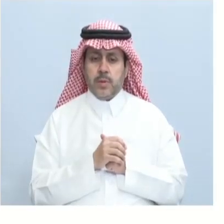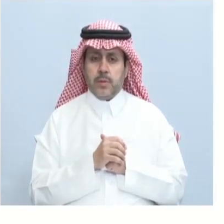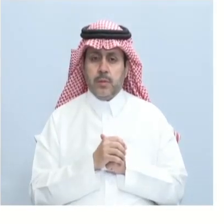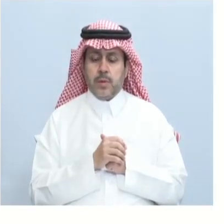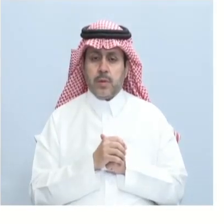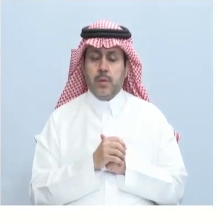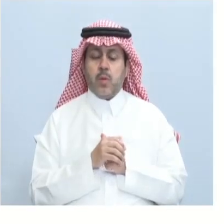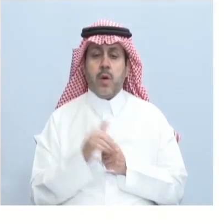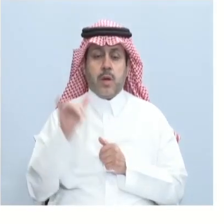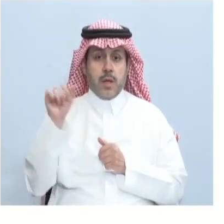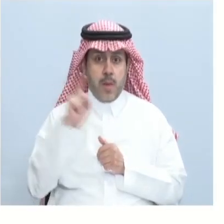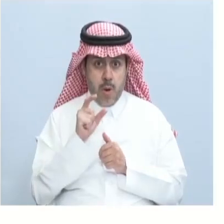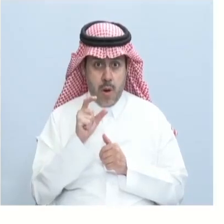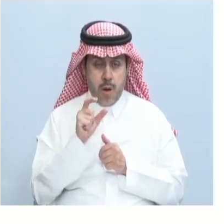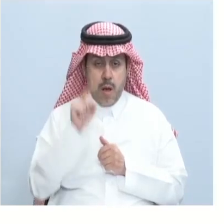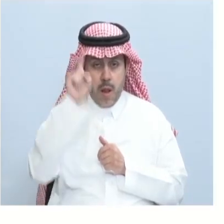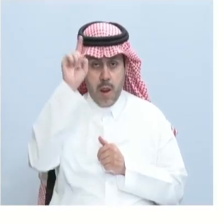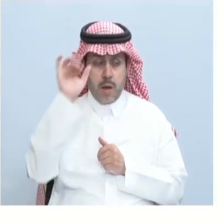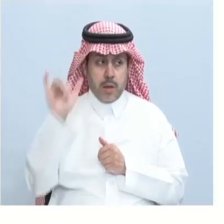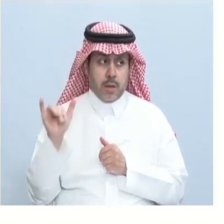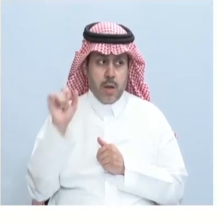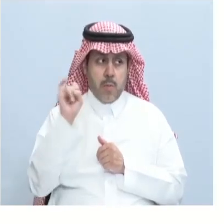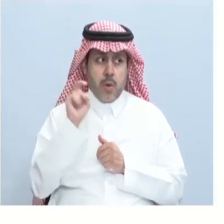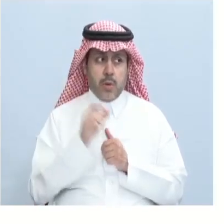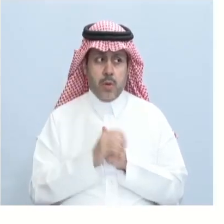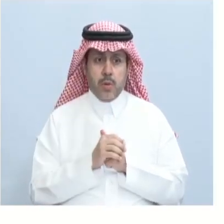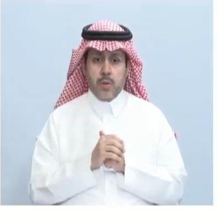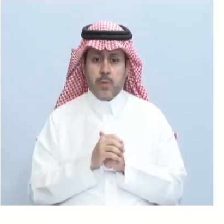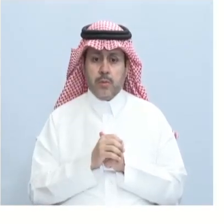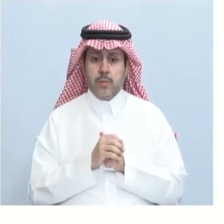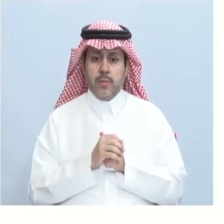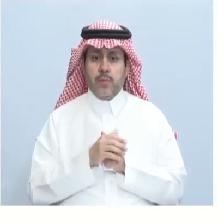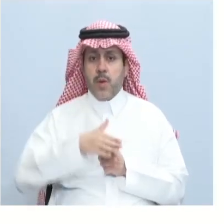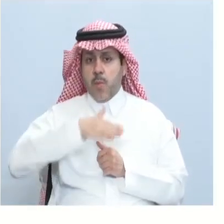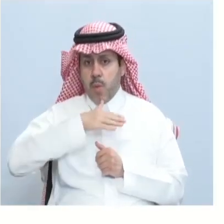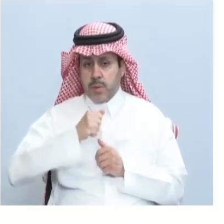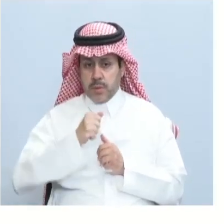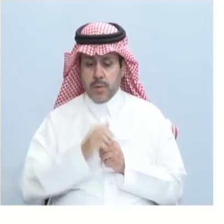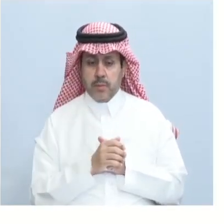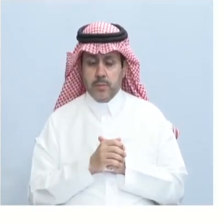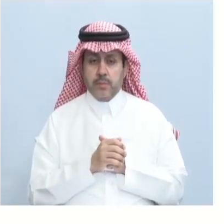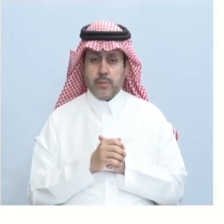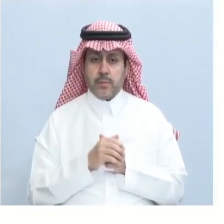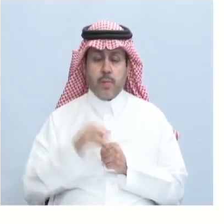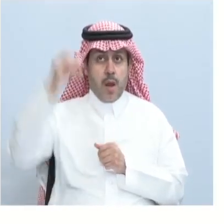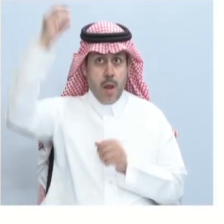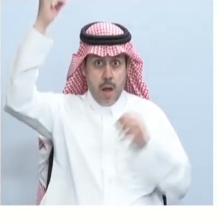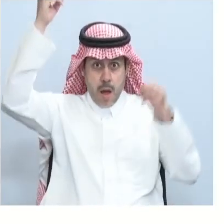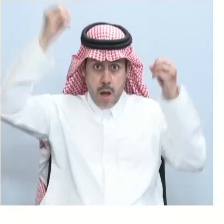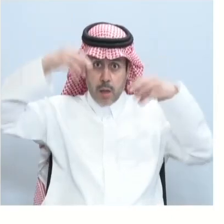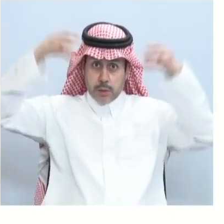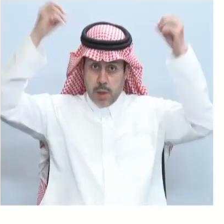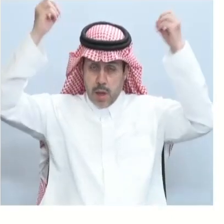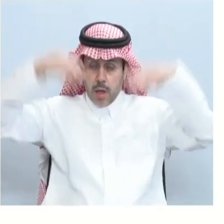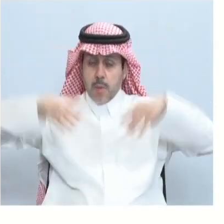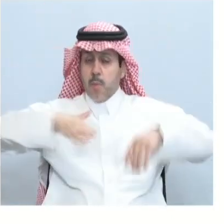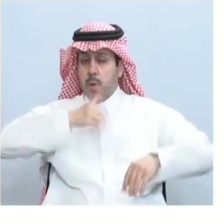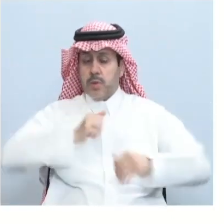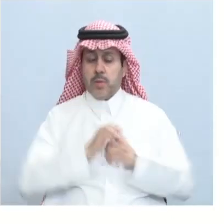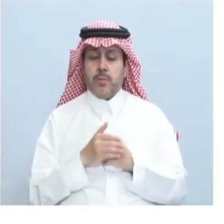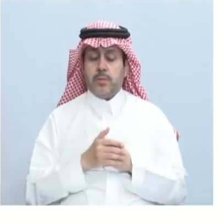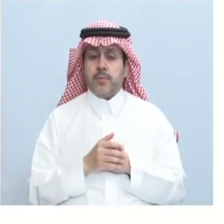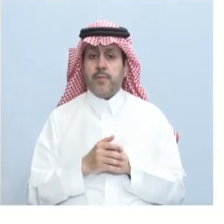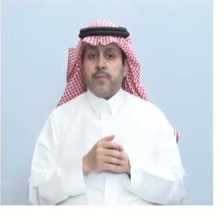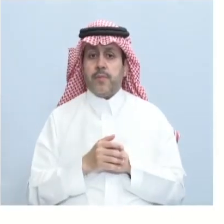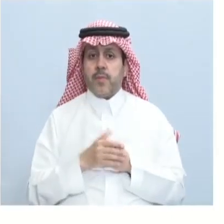يمن سبحانه على نبيه صلى الله عليه وسلم بان اعطاه ماذا اعطاه فاتحه القران